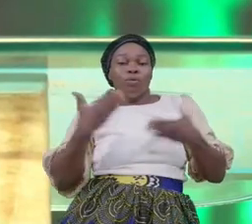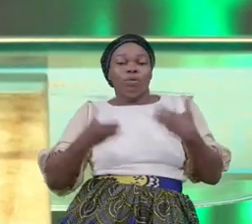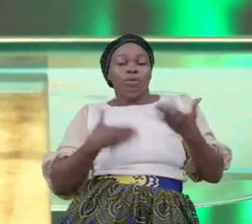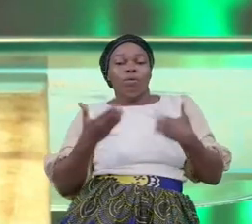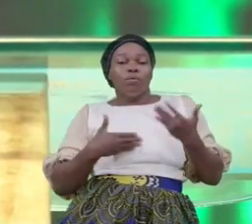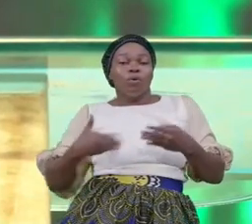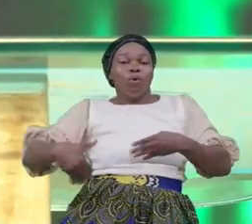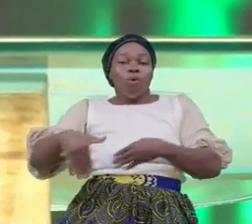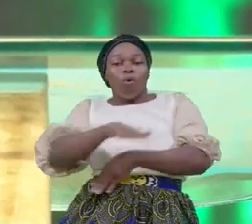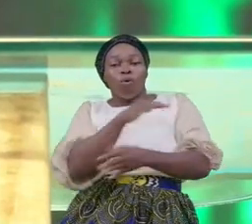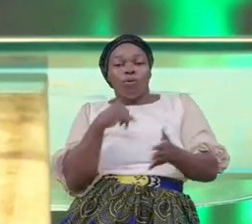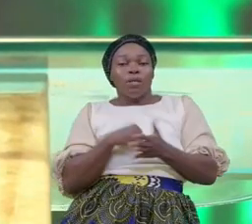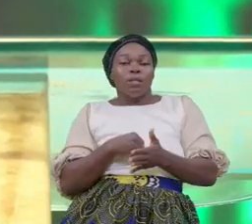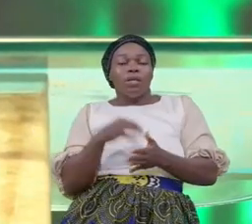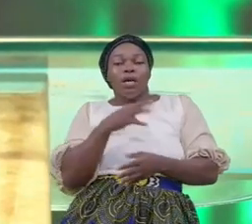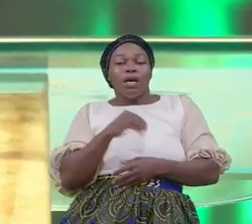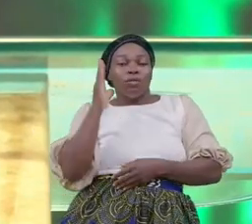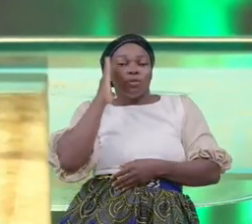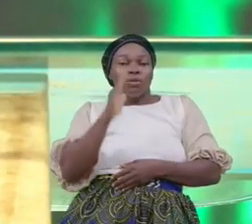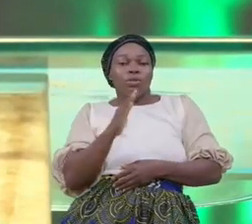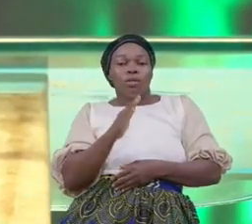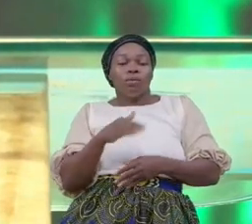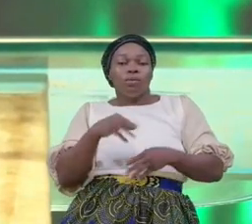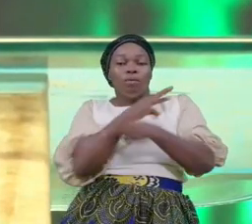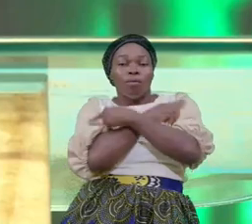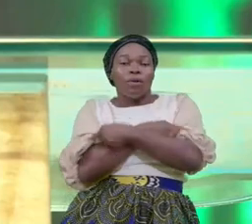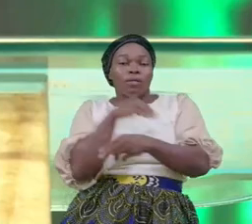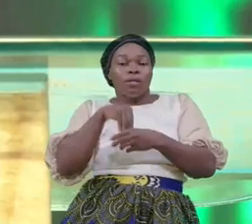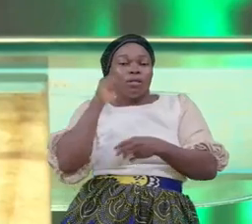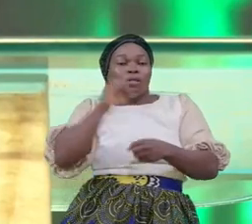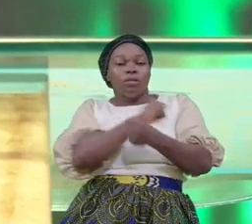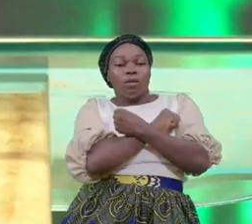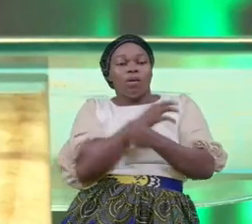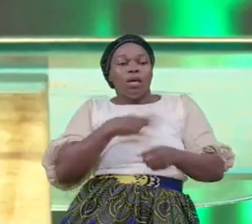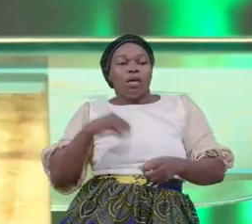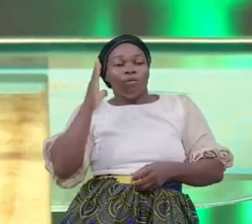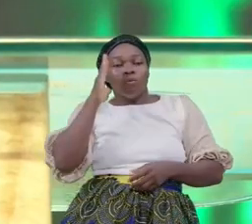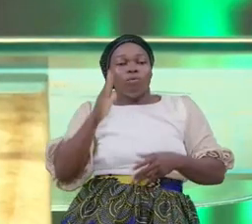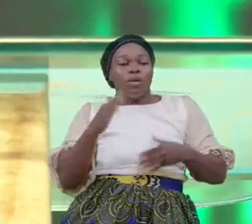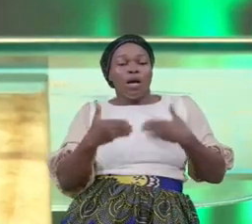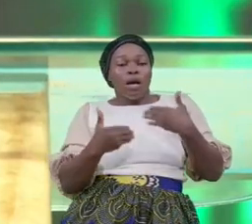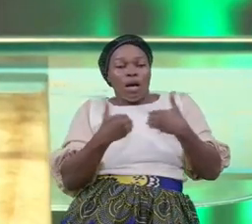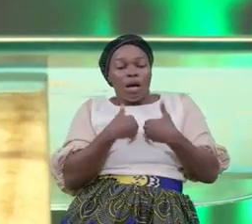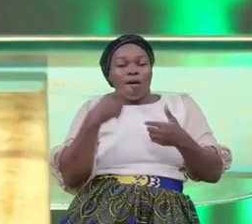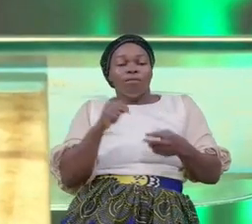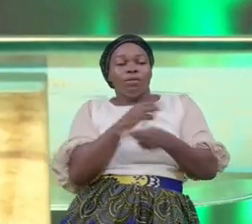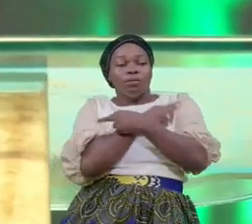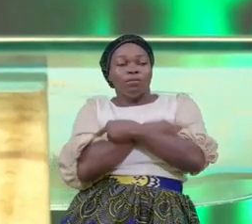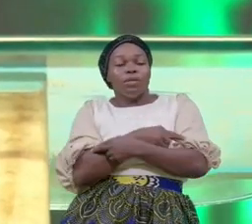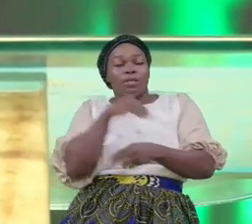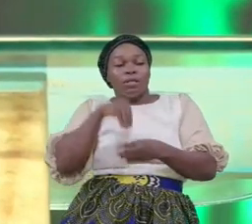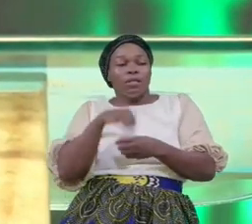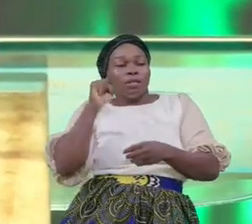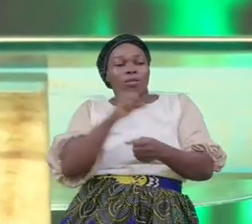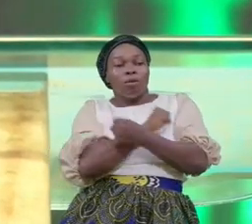Il fera de toi sa plus grande joie. Il gardera le silence dans son amour. Il aura pour toi des transports